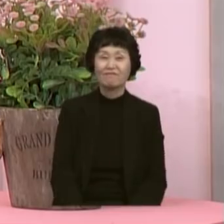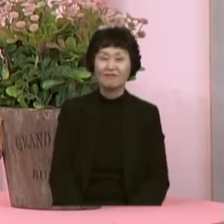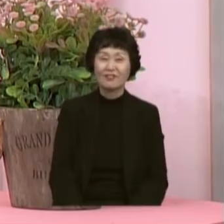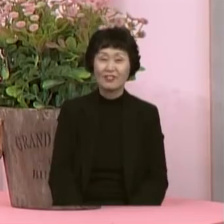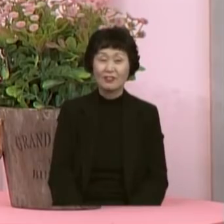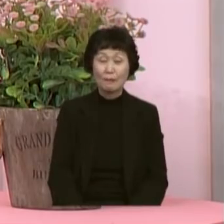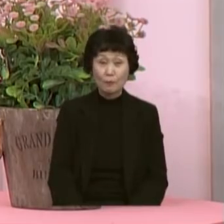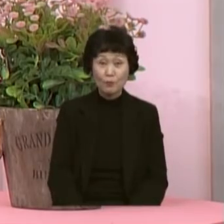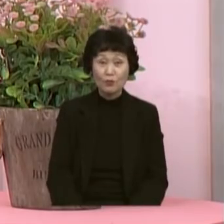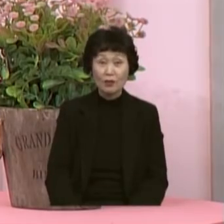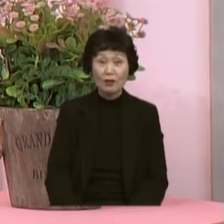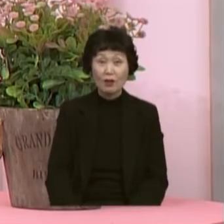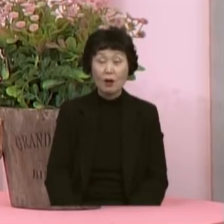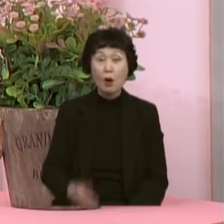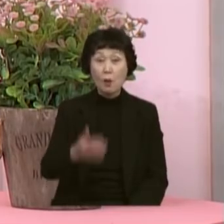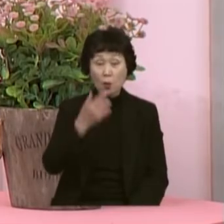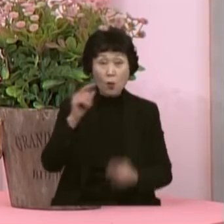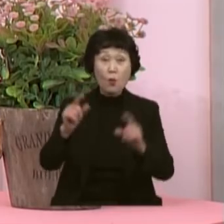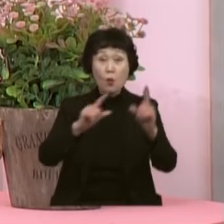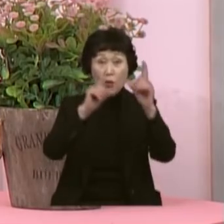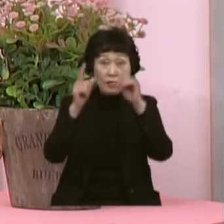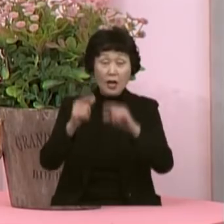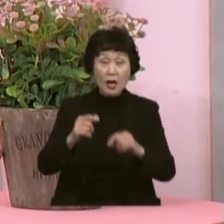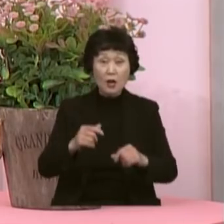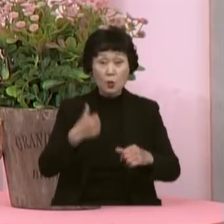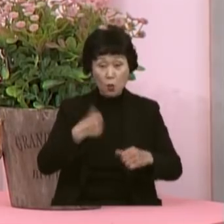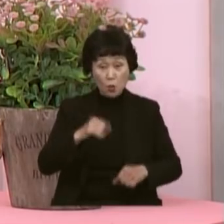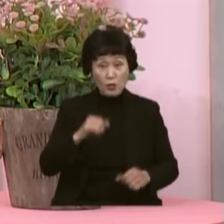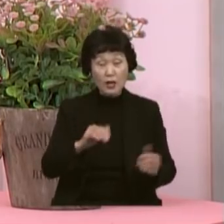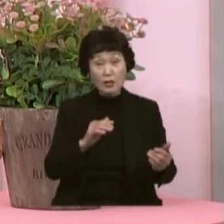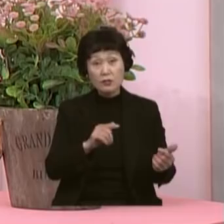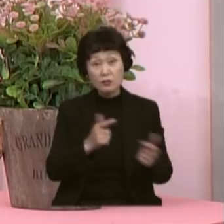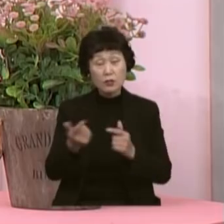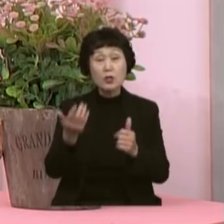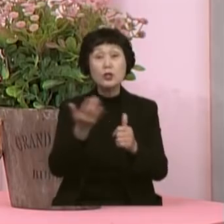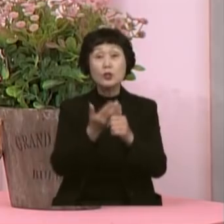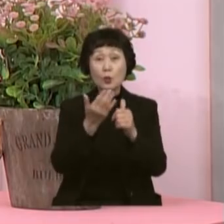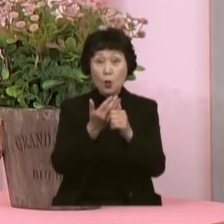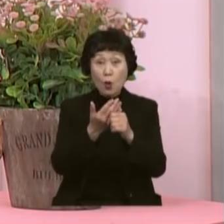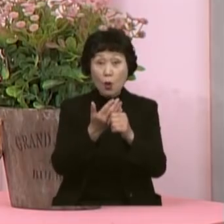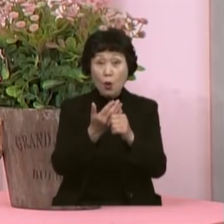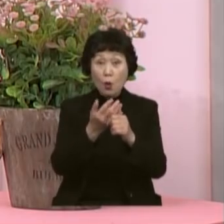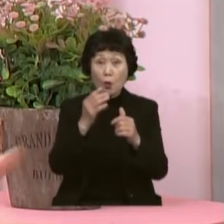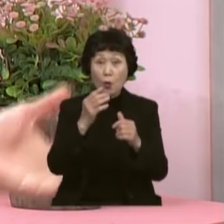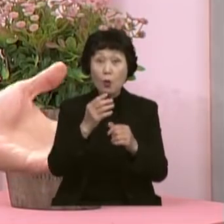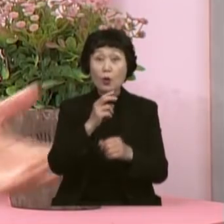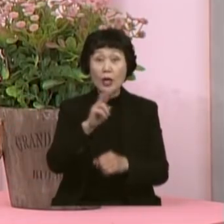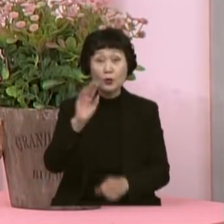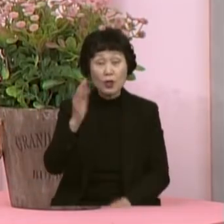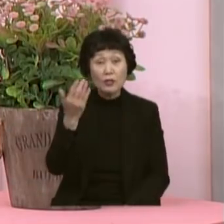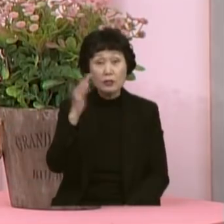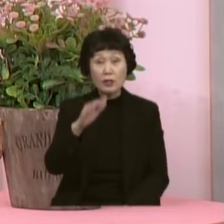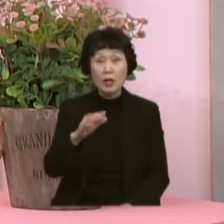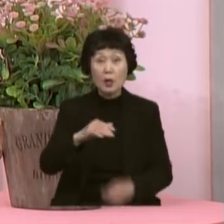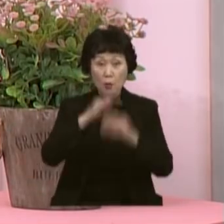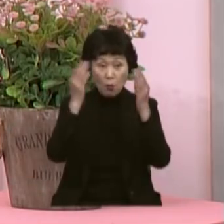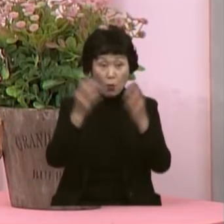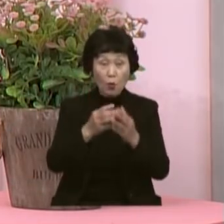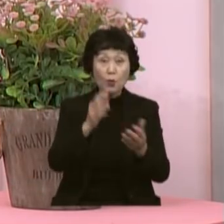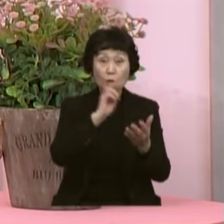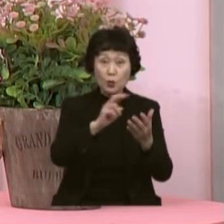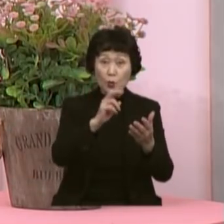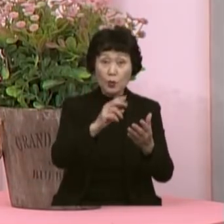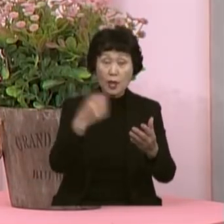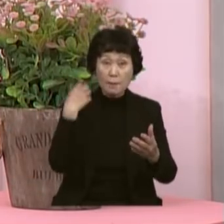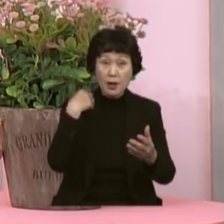아니, 사모님도 그렇게 똑같은 아니 먹고 살고 애들 키워야 되는데 갑자기 모든 걸 끊으면 어떻게 살 방법이 없잖아요. 근데 사모님이 저희,